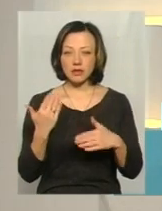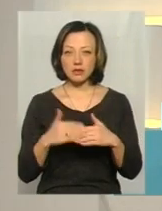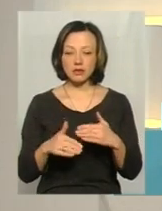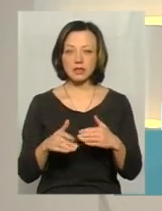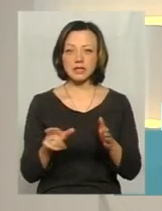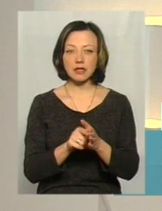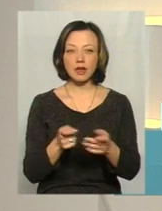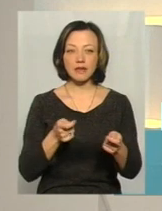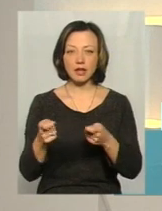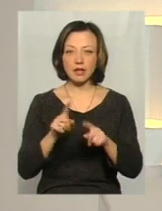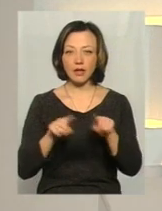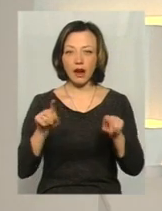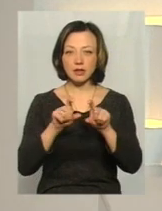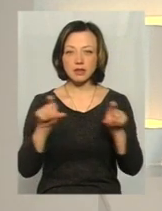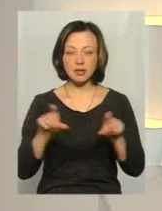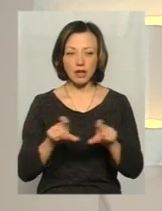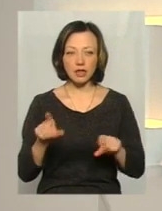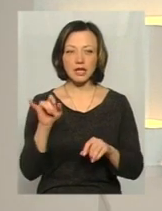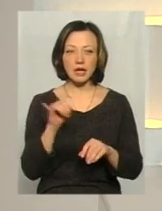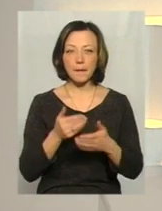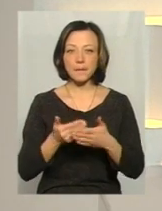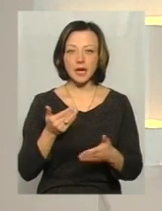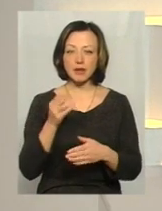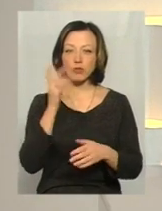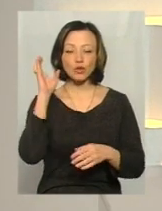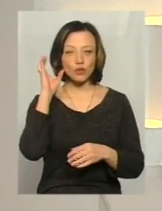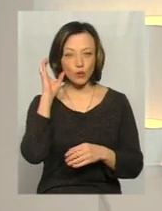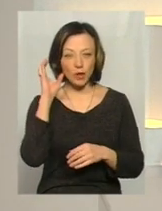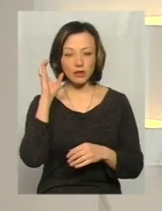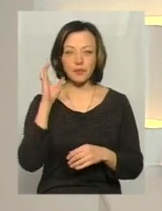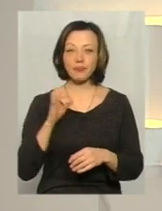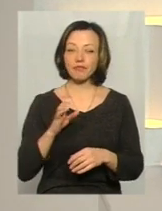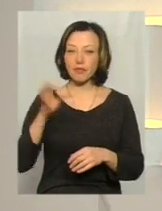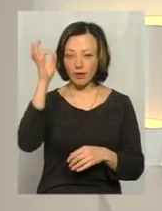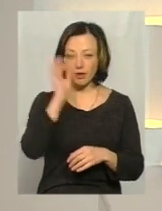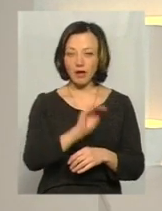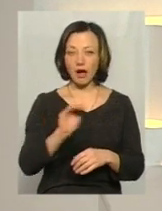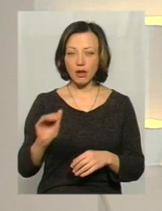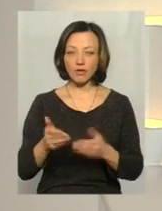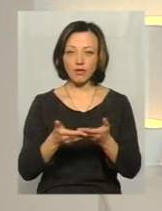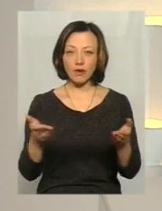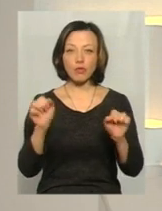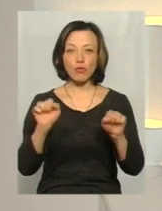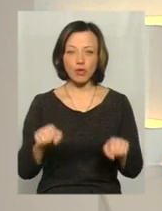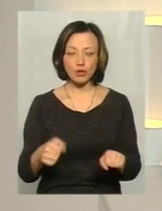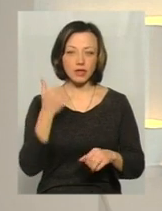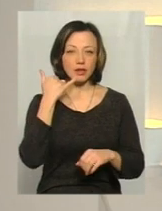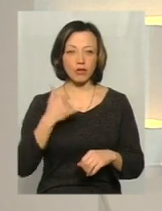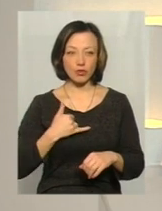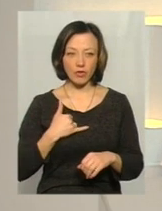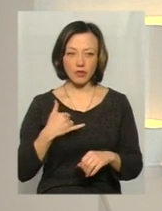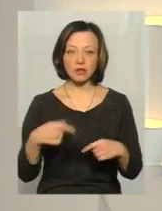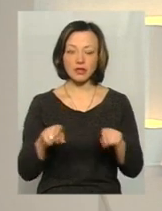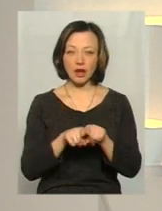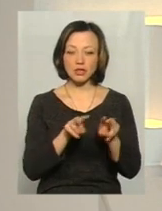Ми поспілкувалися з керівниками деяких закладів. І перед тим, як їх послухати, нагадую глядачам, що ви можете телефонувати,